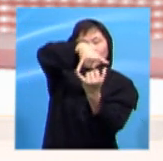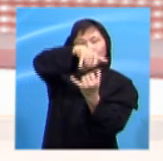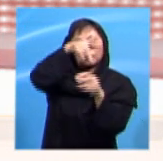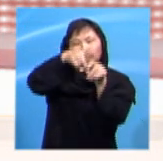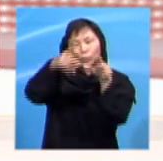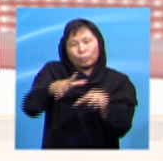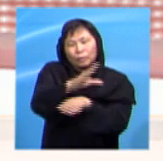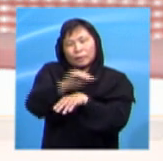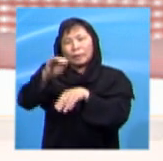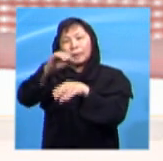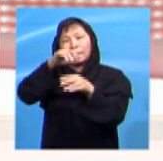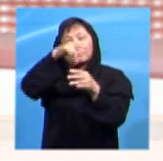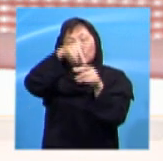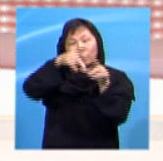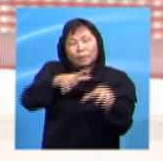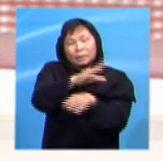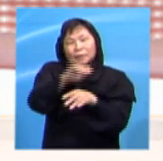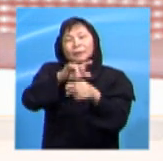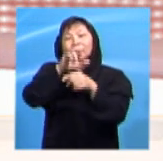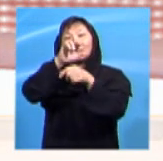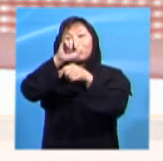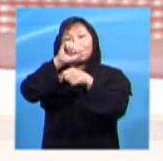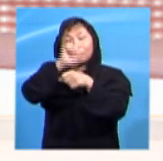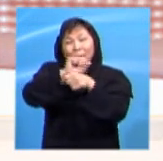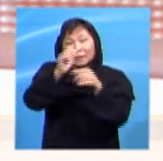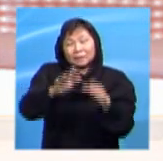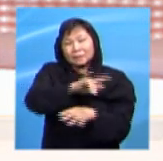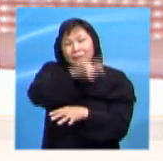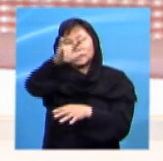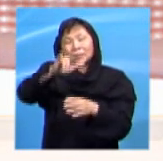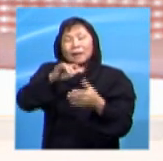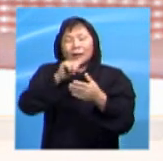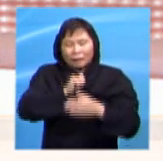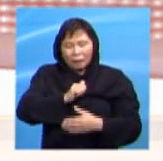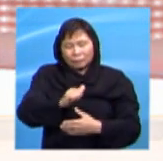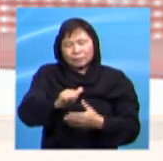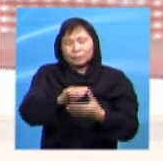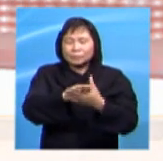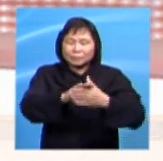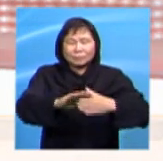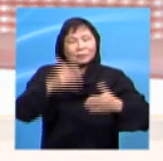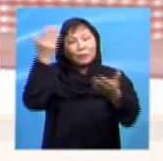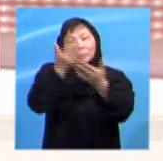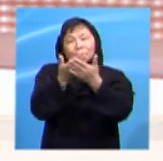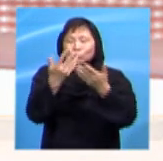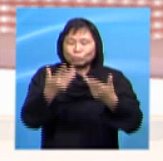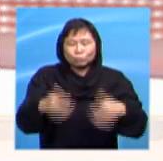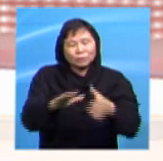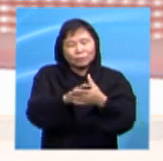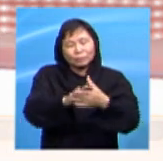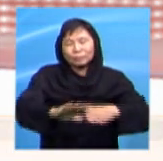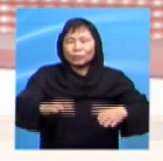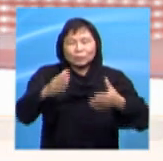anak kapal MH17 beragama Islam yang tiba hari ini selamat dikebumikan petang